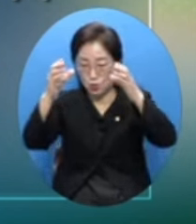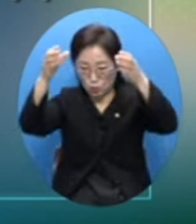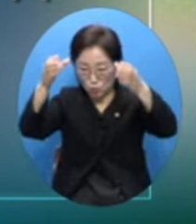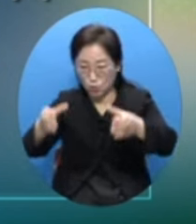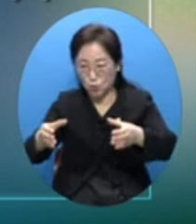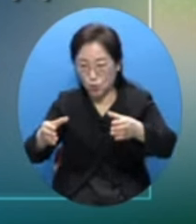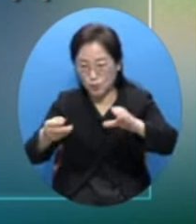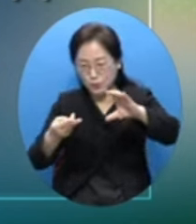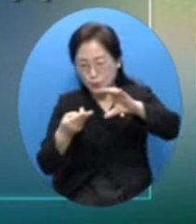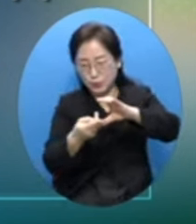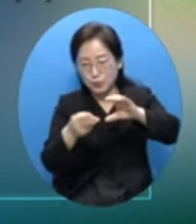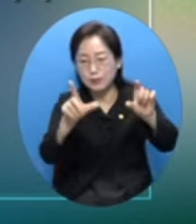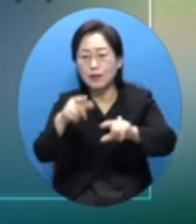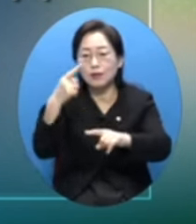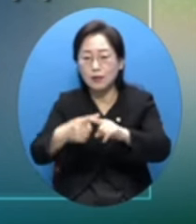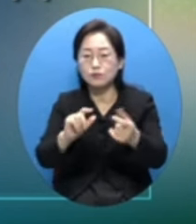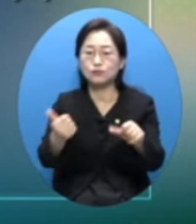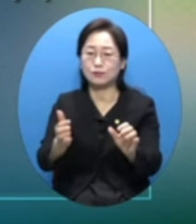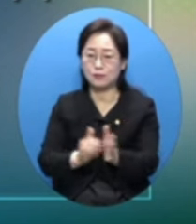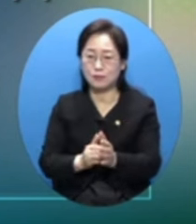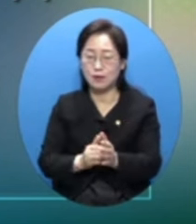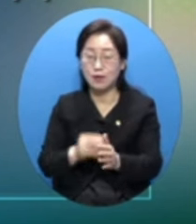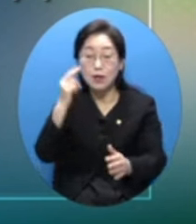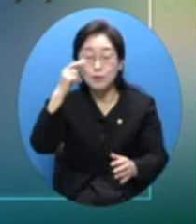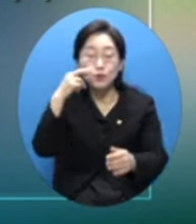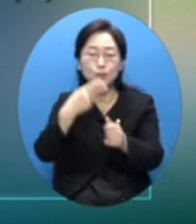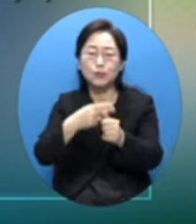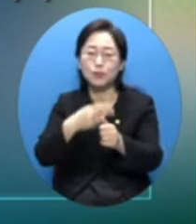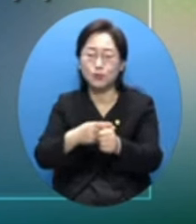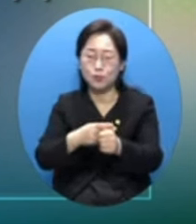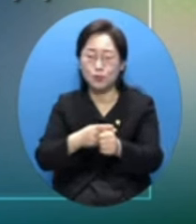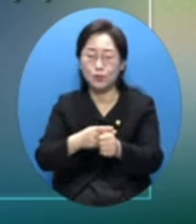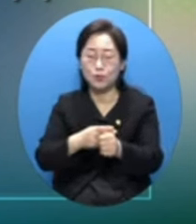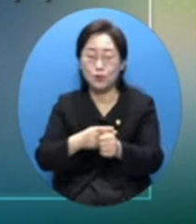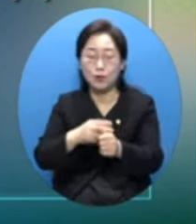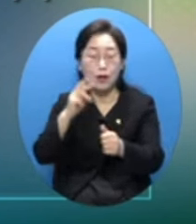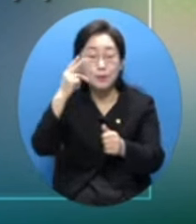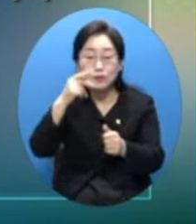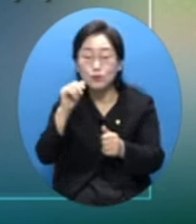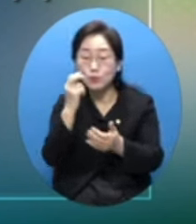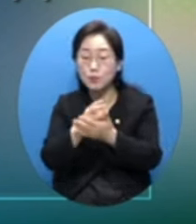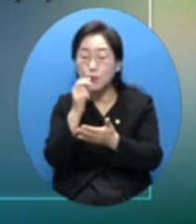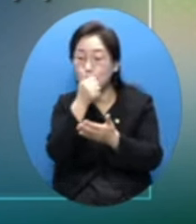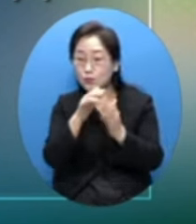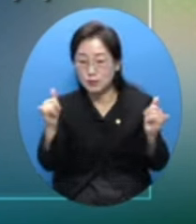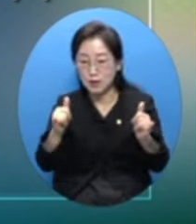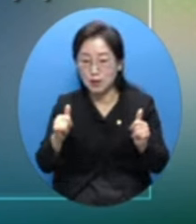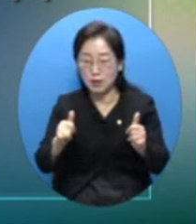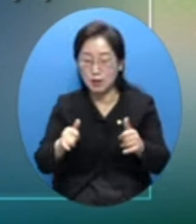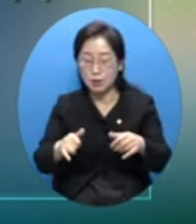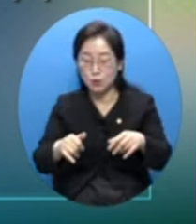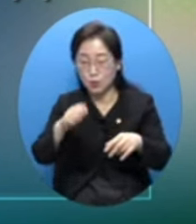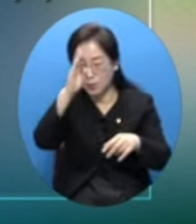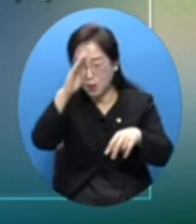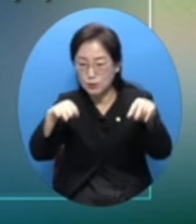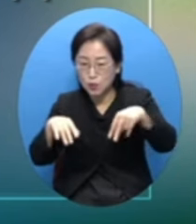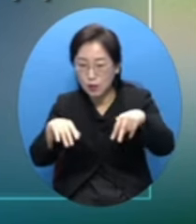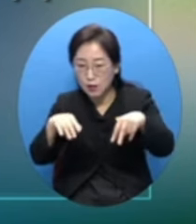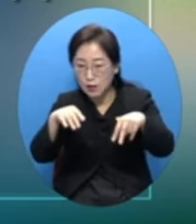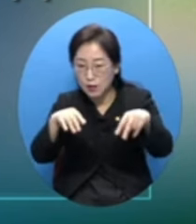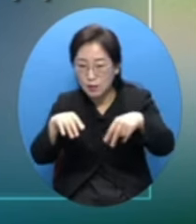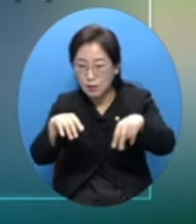분입니다 미국 변호사이며 수마의 생존자였던이는 그 이분은